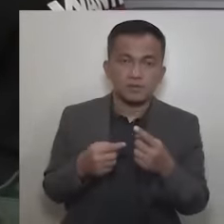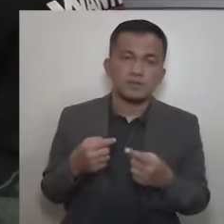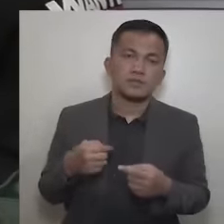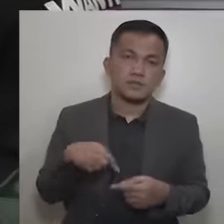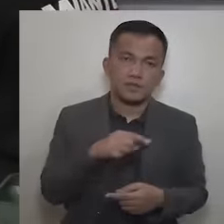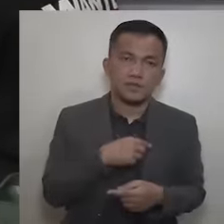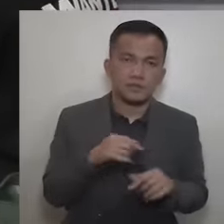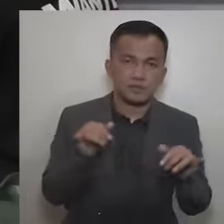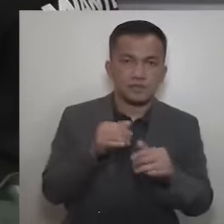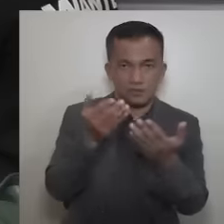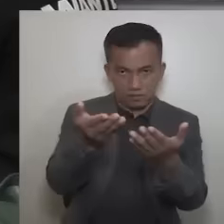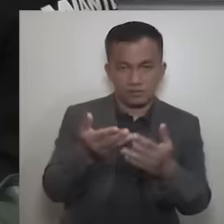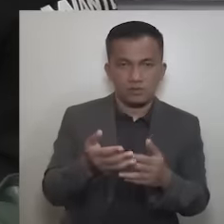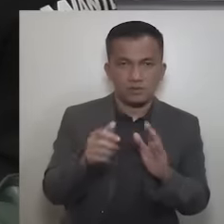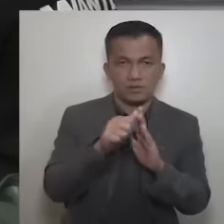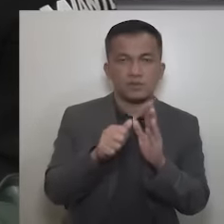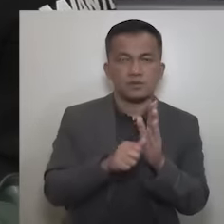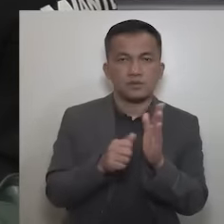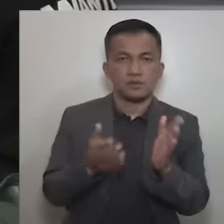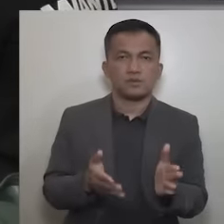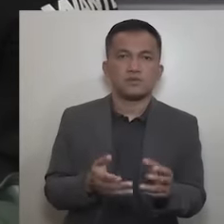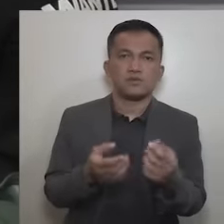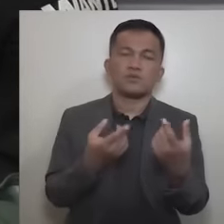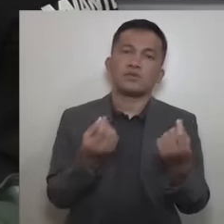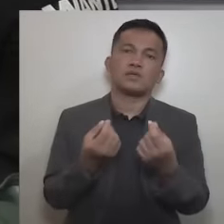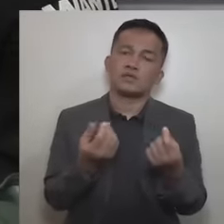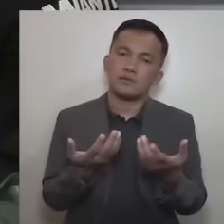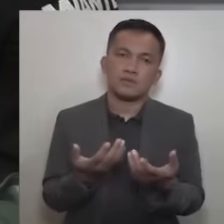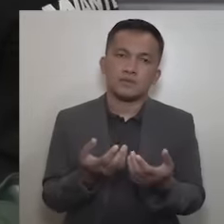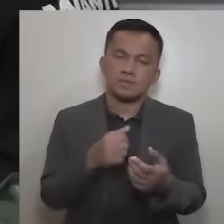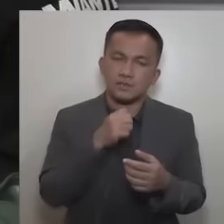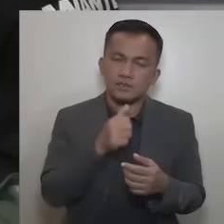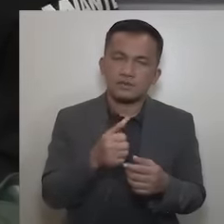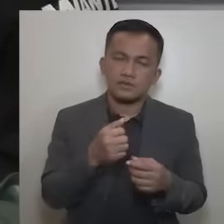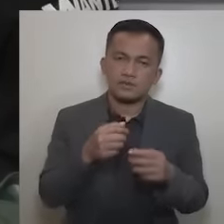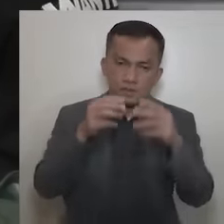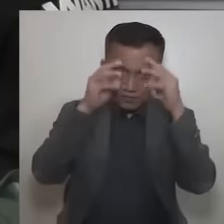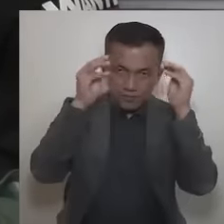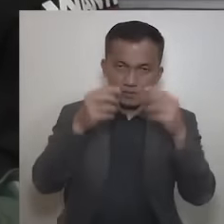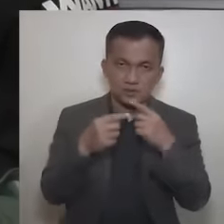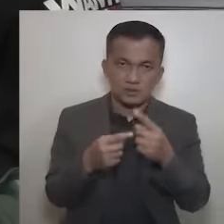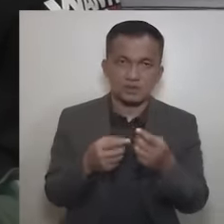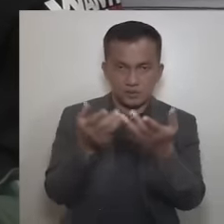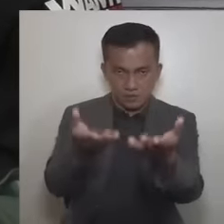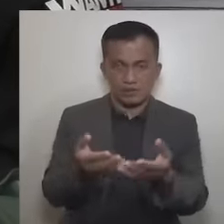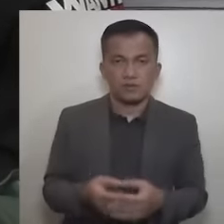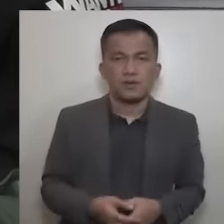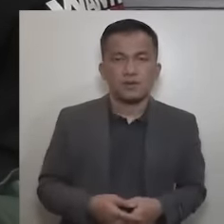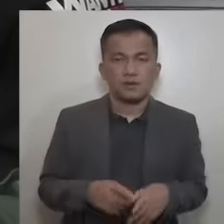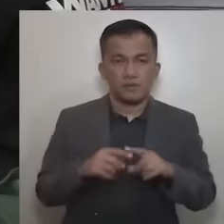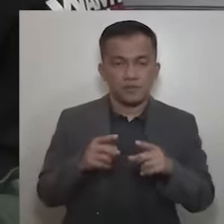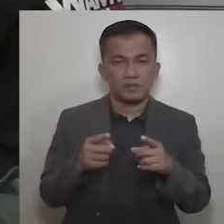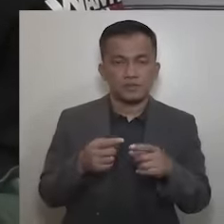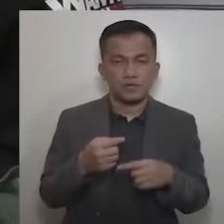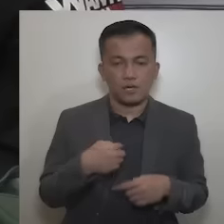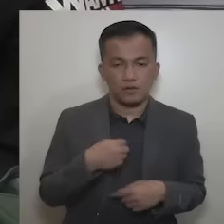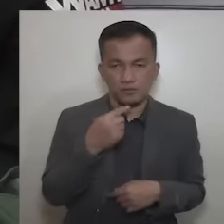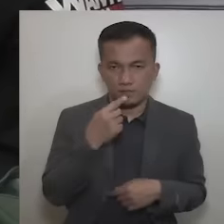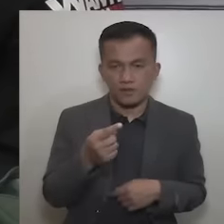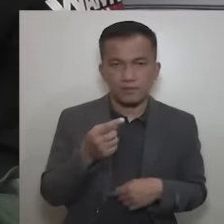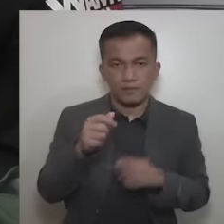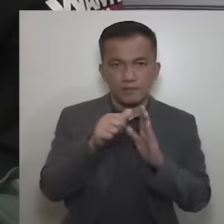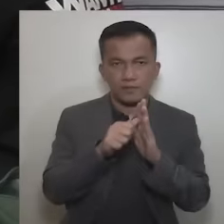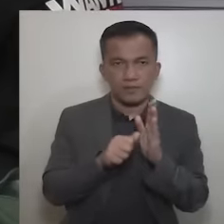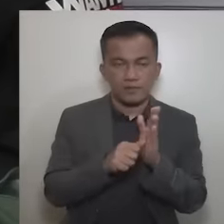magsasabi sa amin. Just like you, attorney, wala rin kayong magagawa kung hindi si Mayora ang magsasabi niyan sa inyo. Pero ang sinasabi